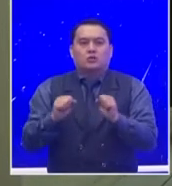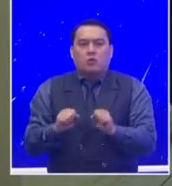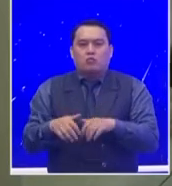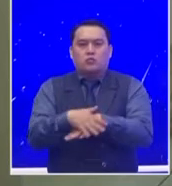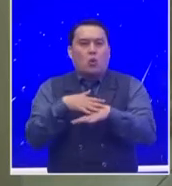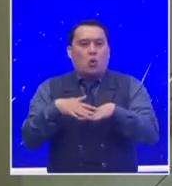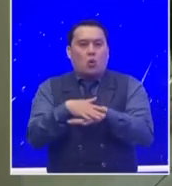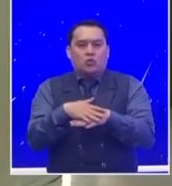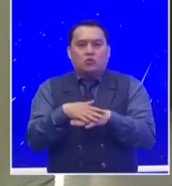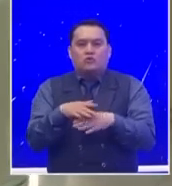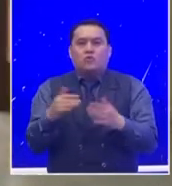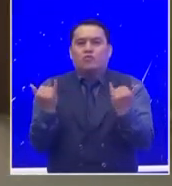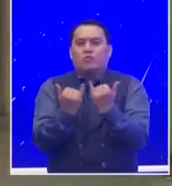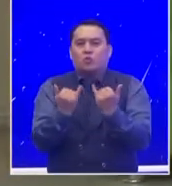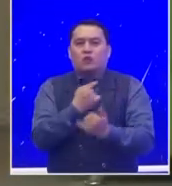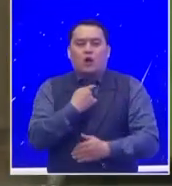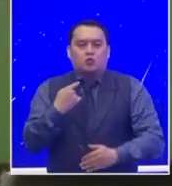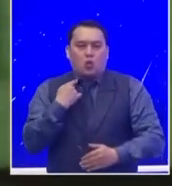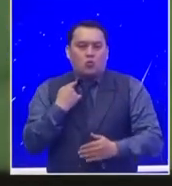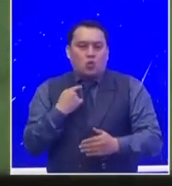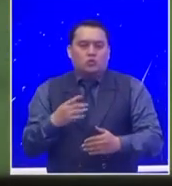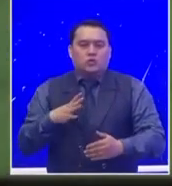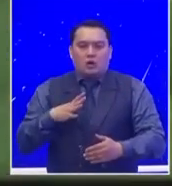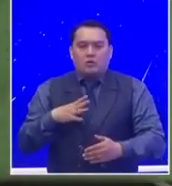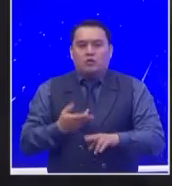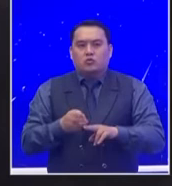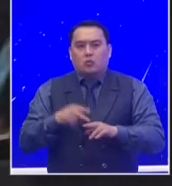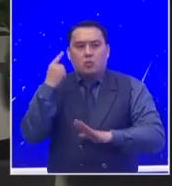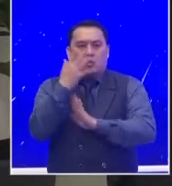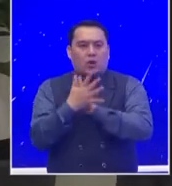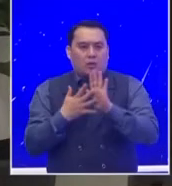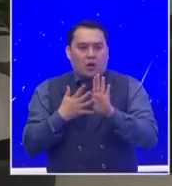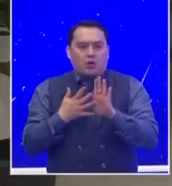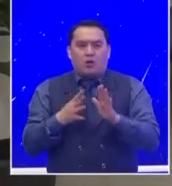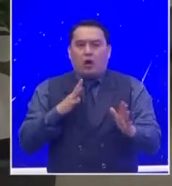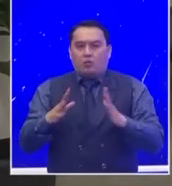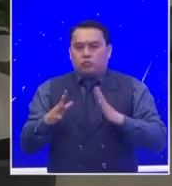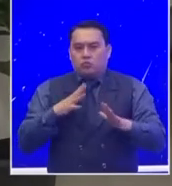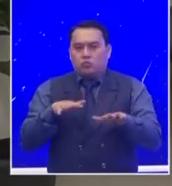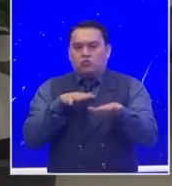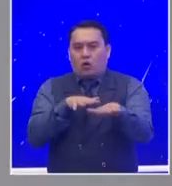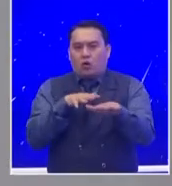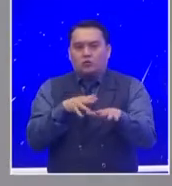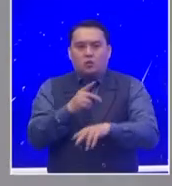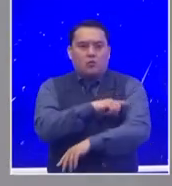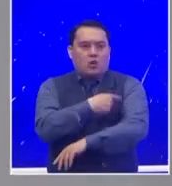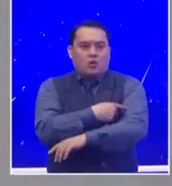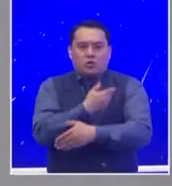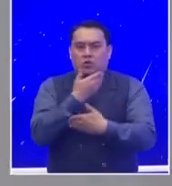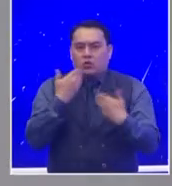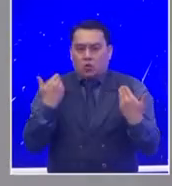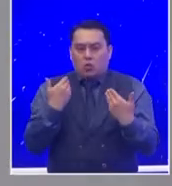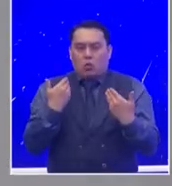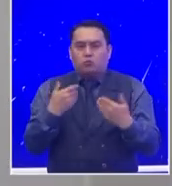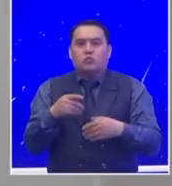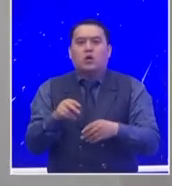многолюдных мест, похода в гости. Талдыкурганцы и гости города отнеслись к этому с пониманием. Нет особого наплыва людей и в самой поликлинике. А поскольку